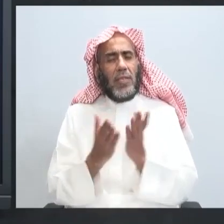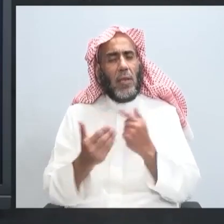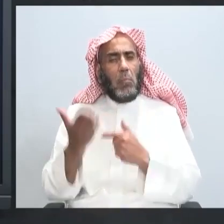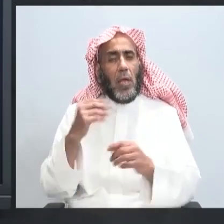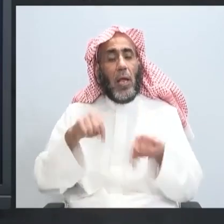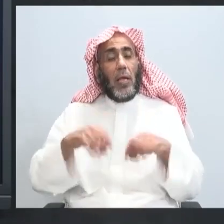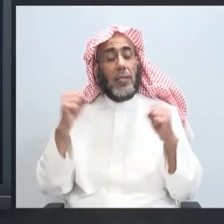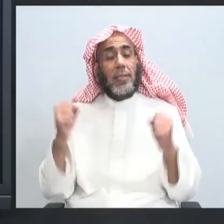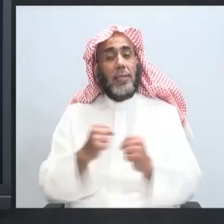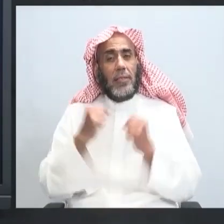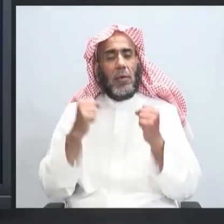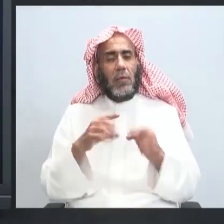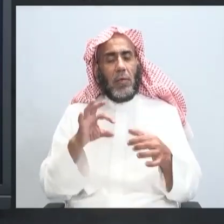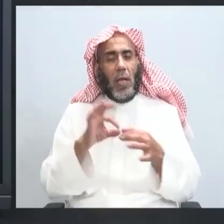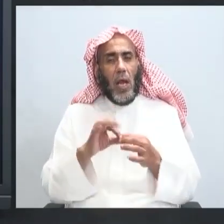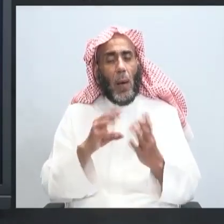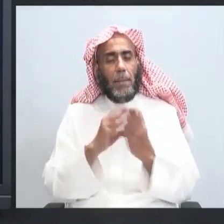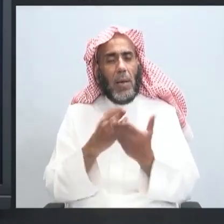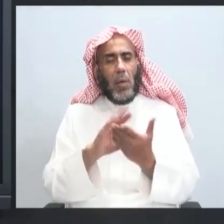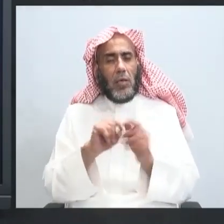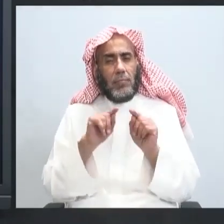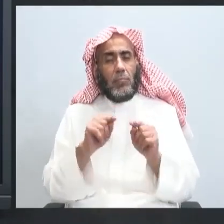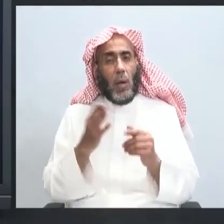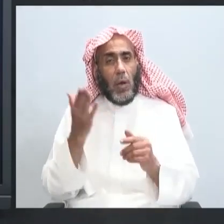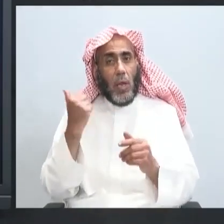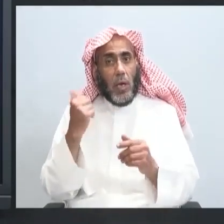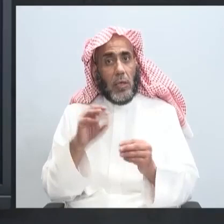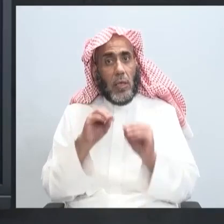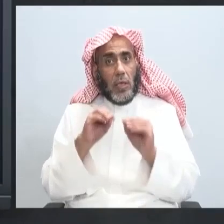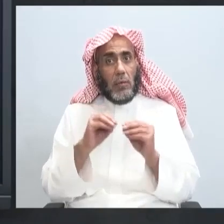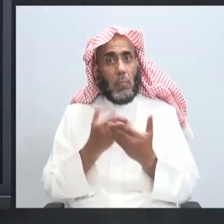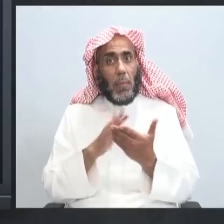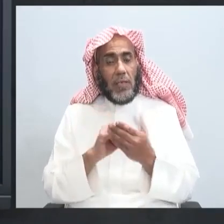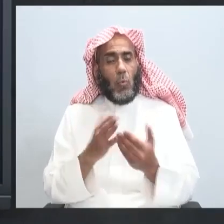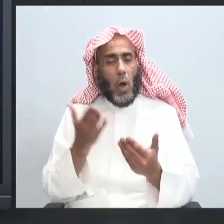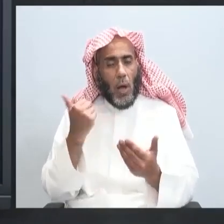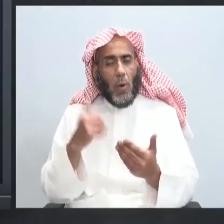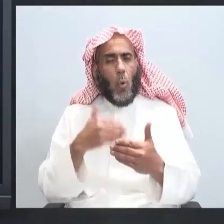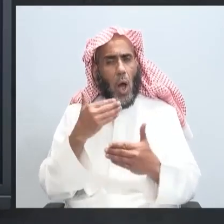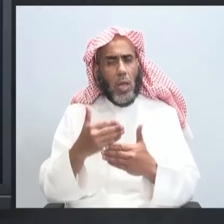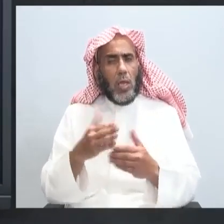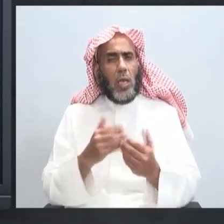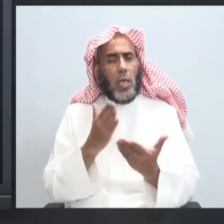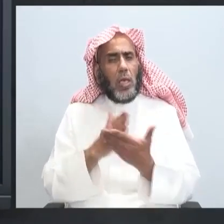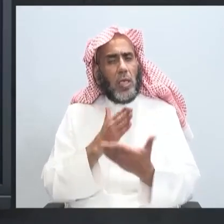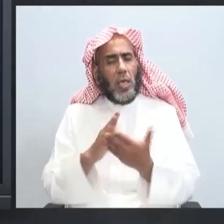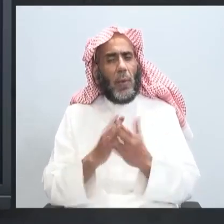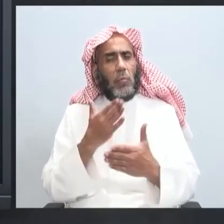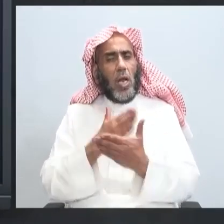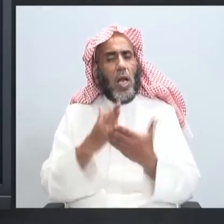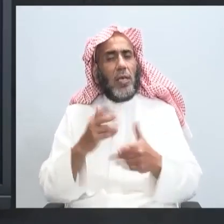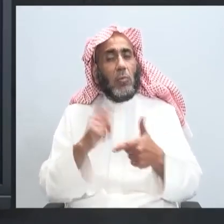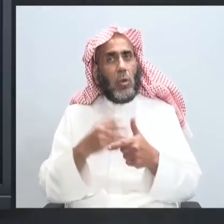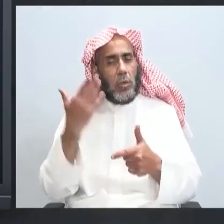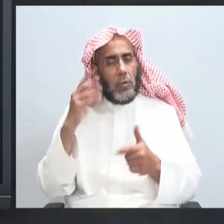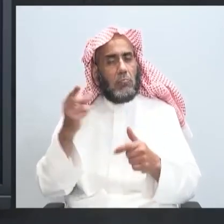عن التدريبات ما يتعلق بالمعاجم طبعا قبل ذلك تحدثنا عن المعاجم وقبله ايضا عرفنا ان الكتاب ينقسم الى قسمين وهذا